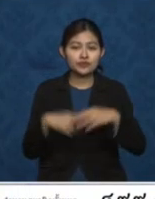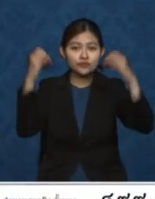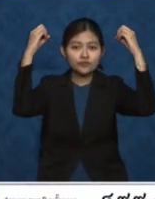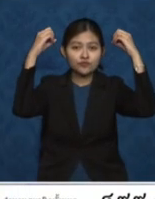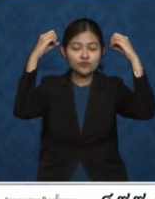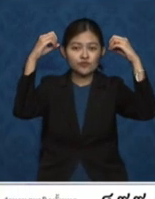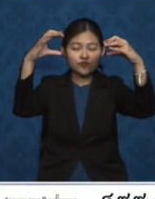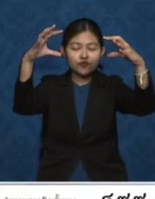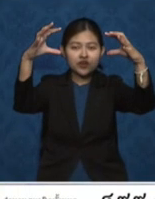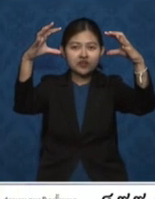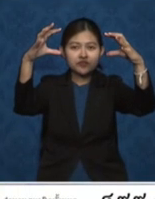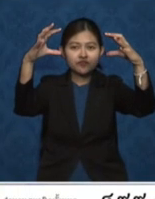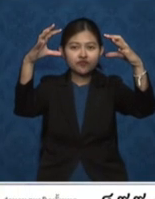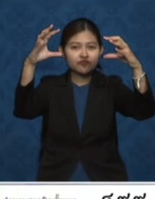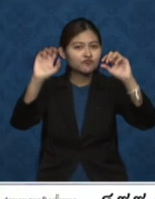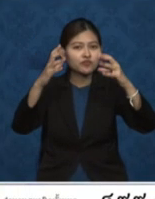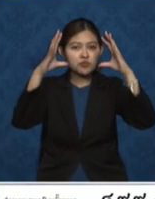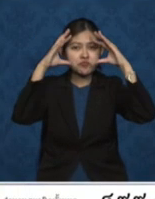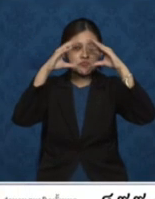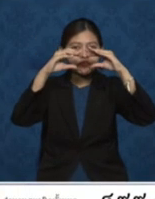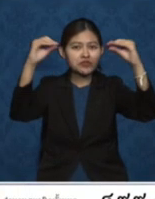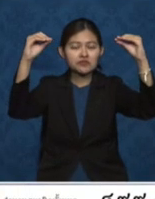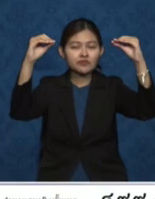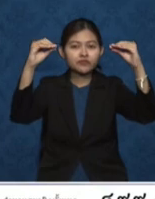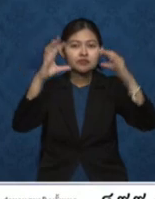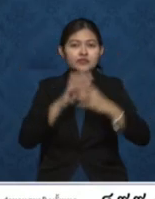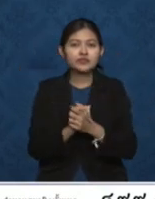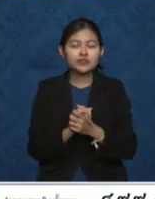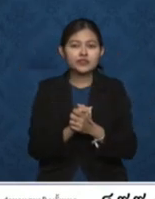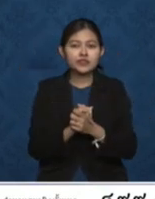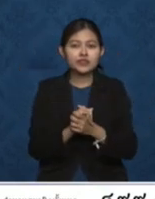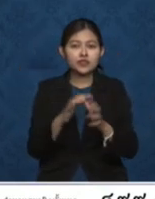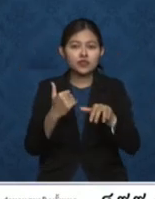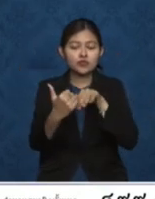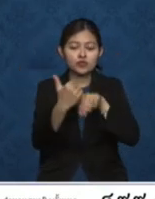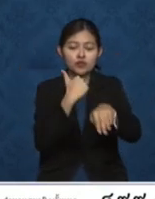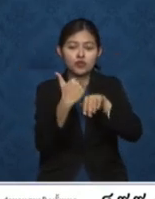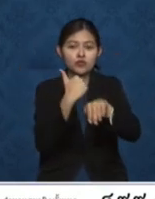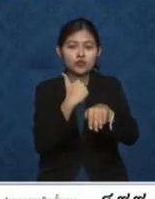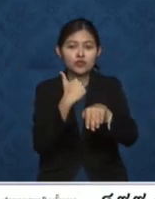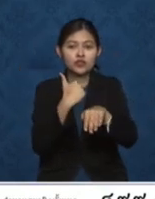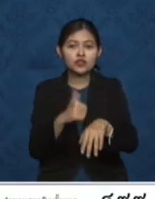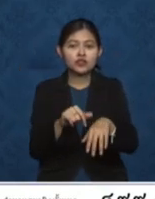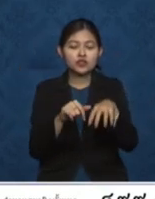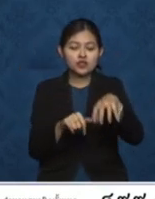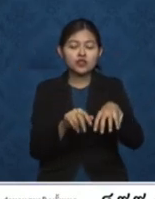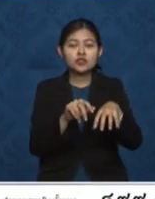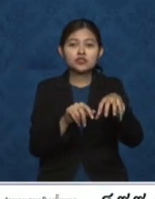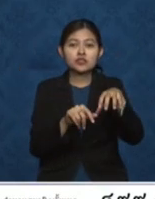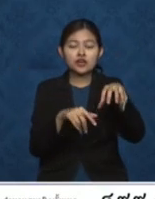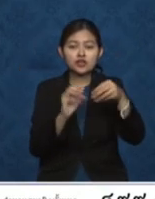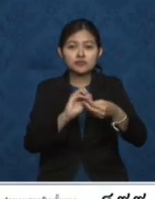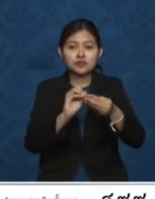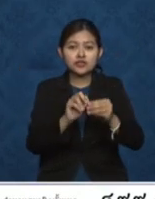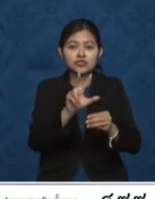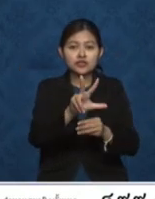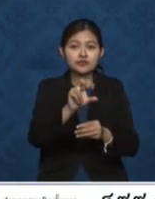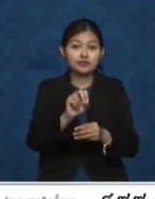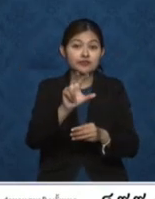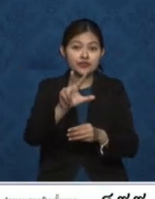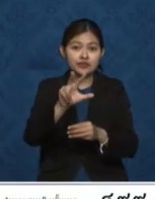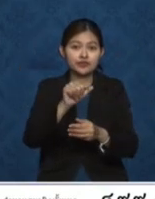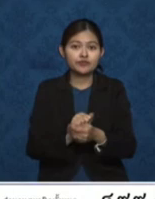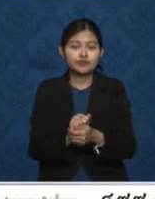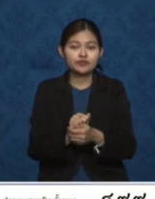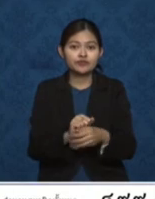างไม่ติดมาเป็นระยะเวลานานในถนนทางหลวงเส้นที่33ถนนสุวรรณสอนนะครับกิ